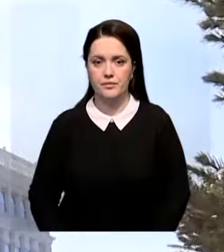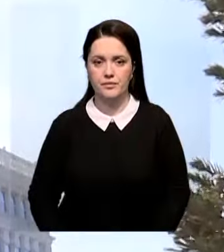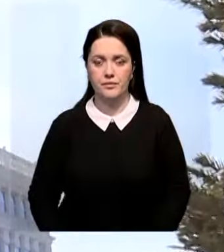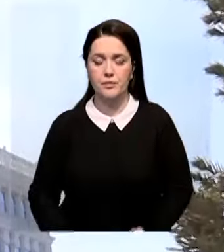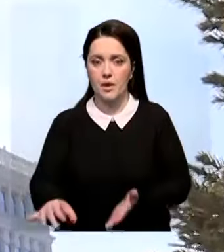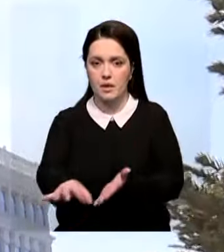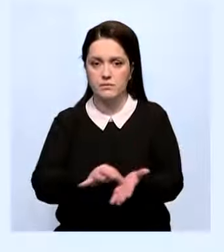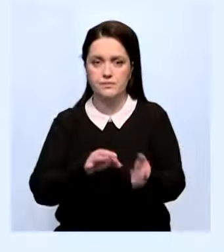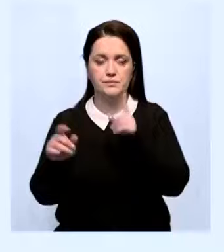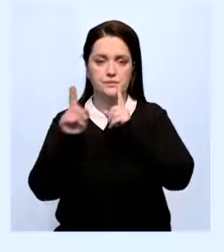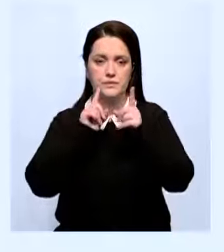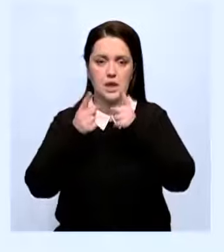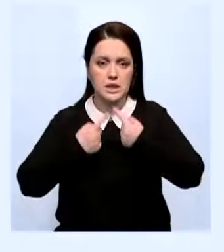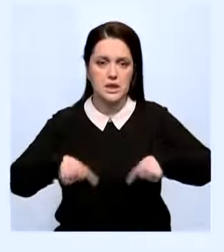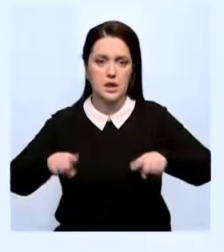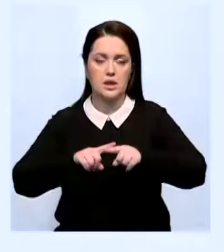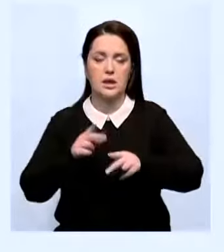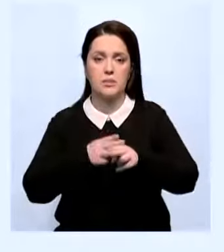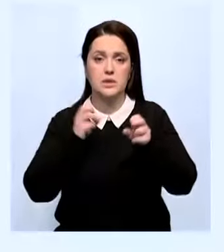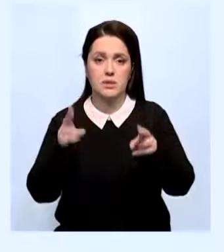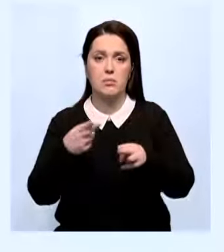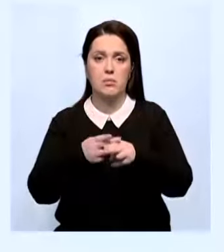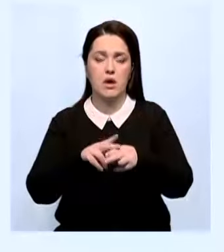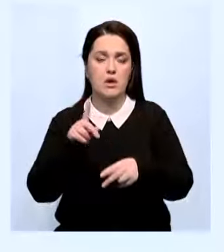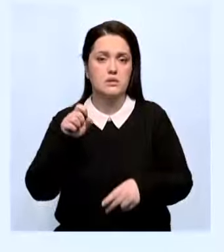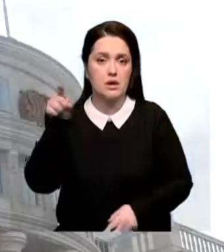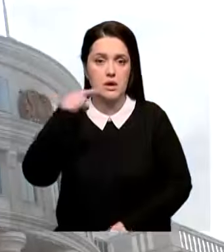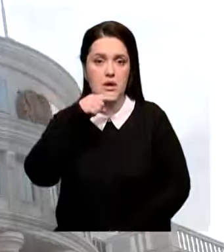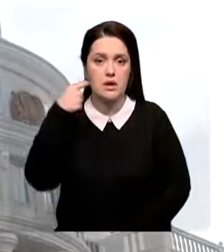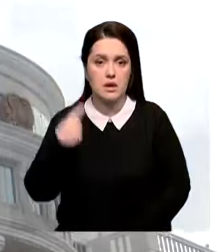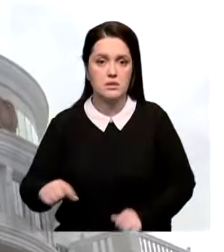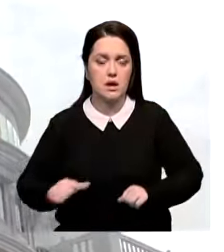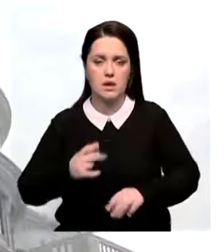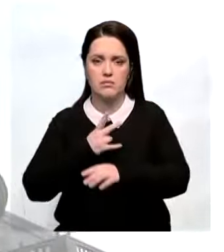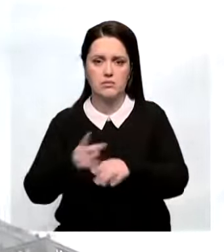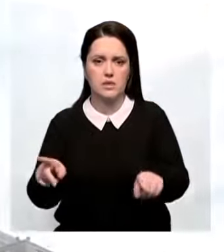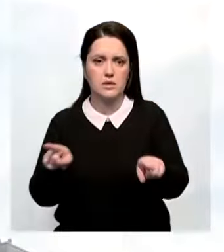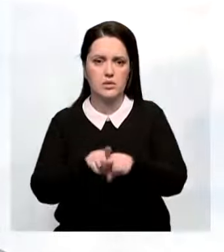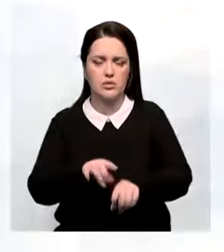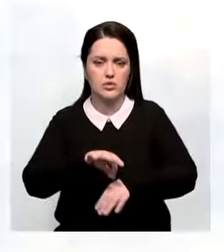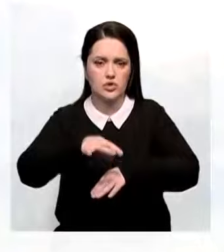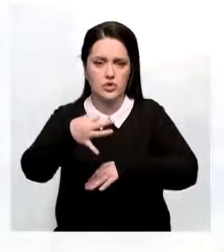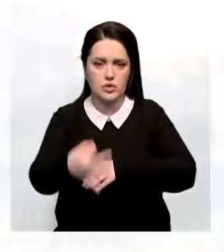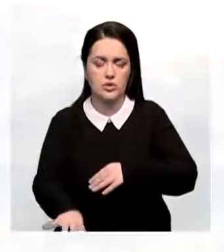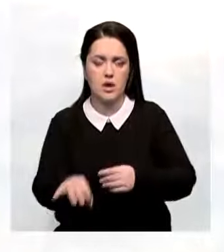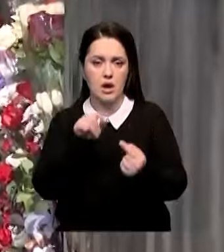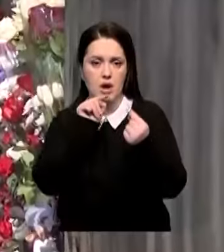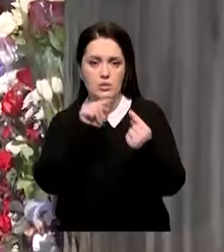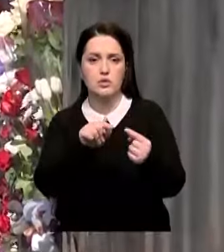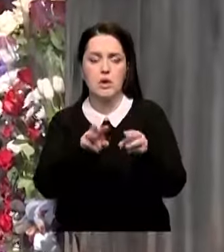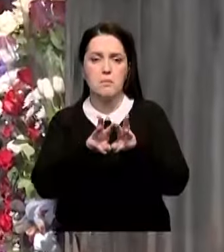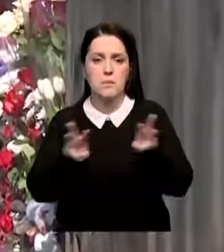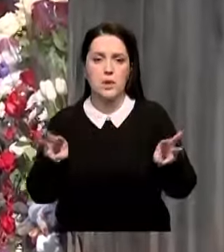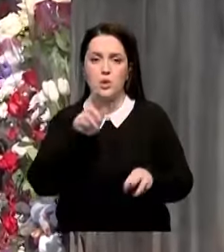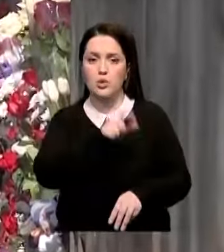Оперативное совещание Совета Безопасности о реакции на трагедию в России. Такой агрессии нет оправдания. Жестокий акт насилия осуждают миллионы людей по